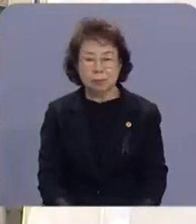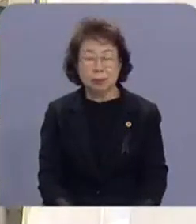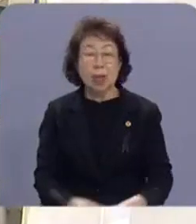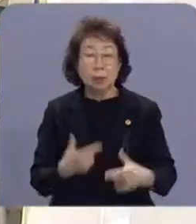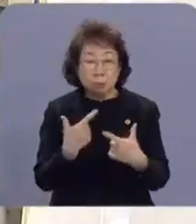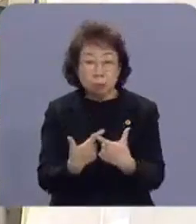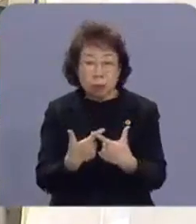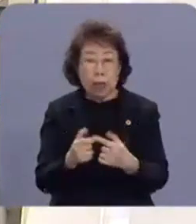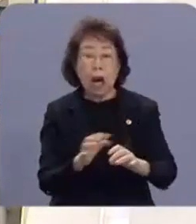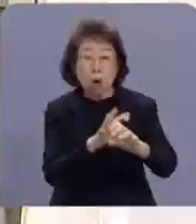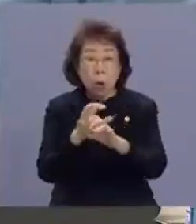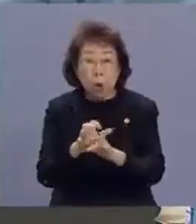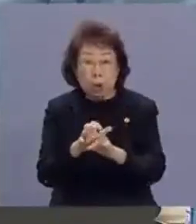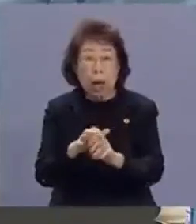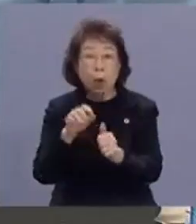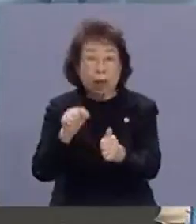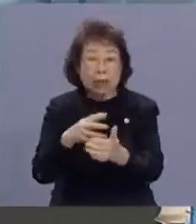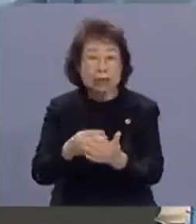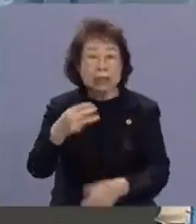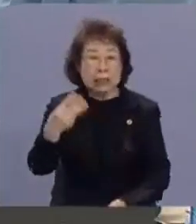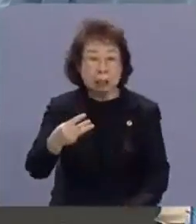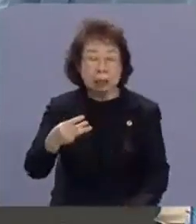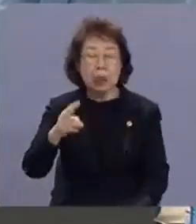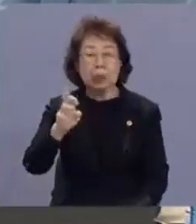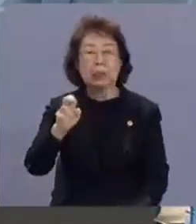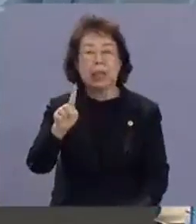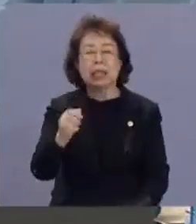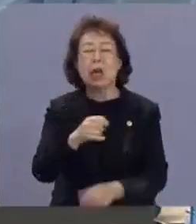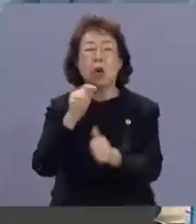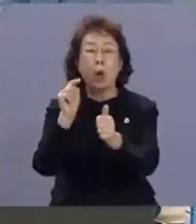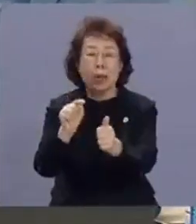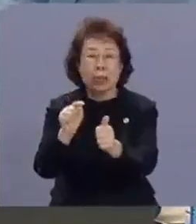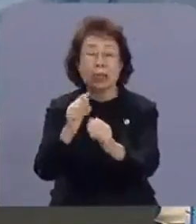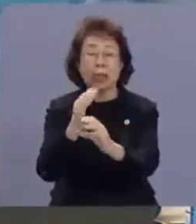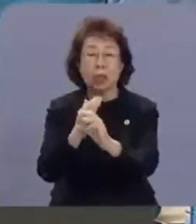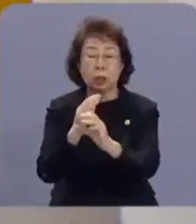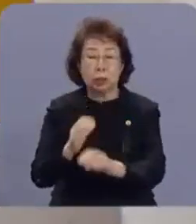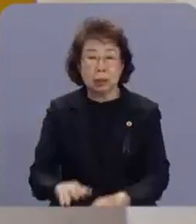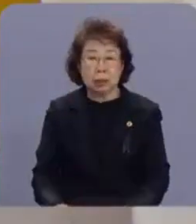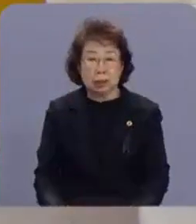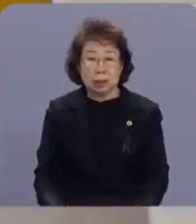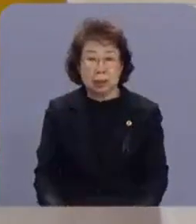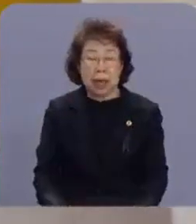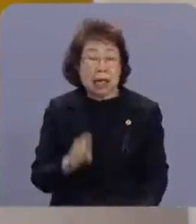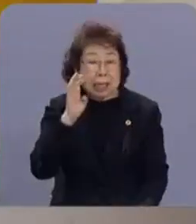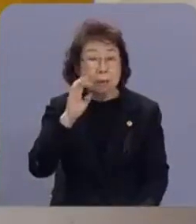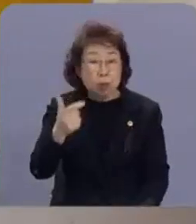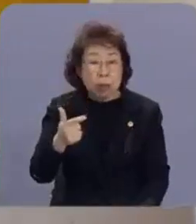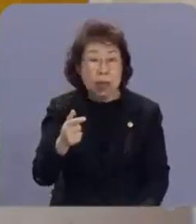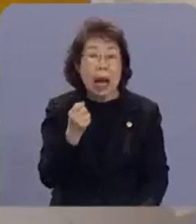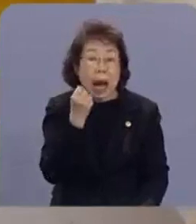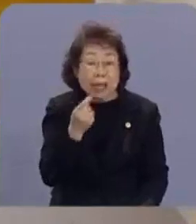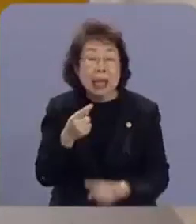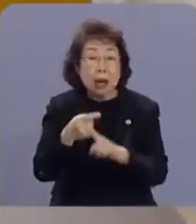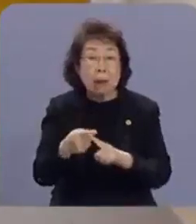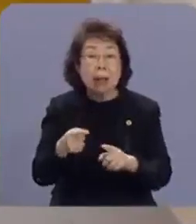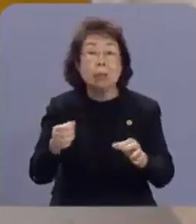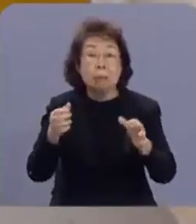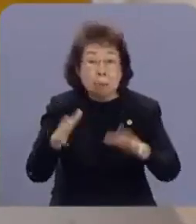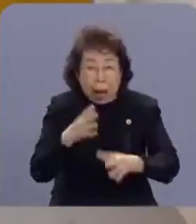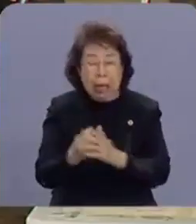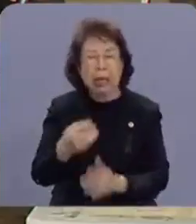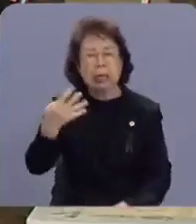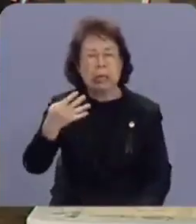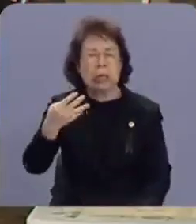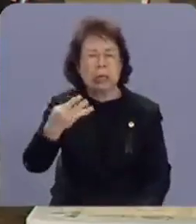부산은 오늘 0시 기준으로 3,031명이 코로나19에 신규 확진되며 46일 만에 다시 3천 명대를